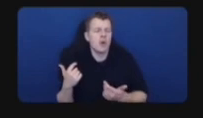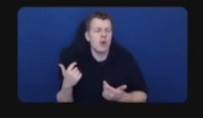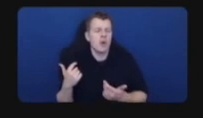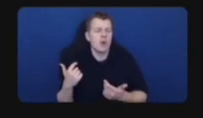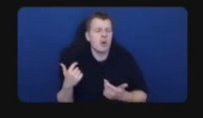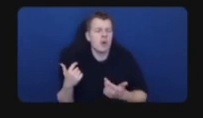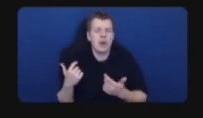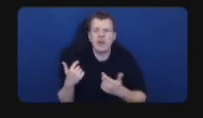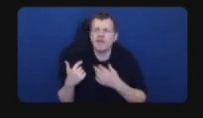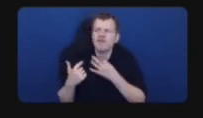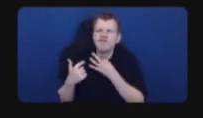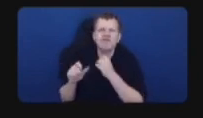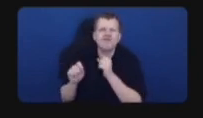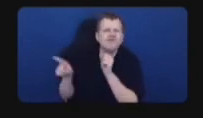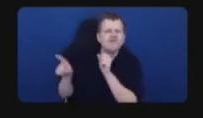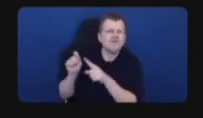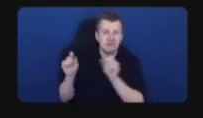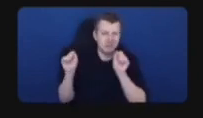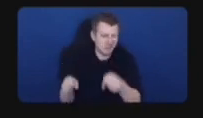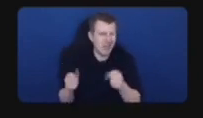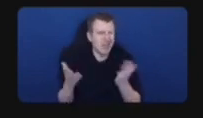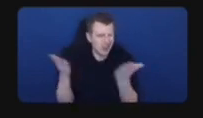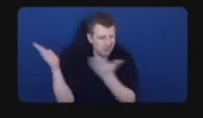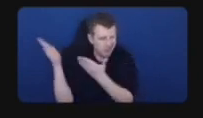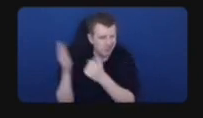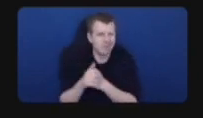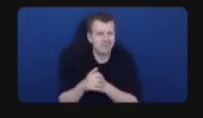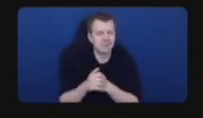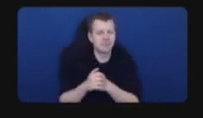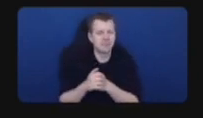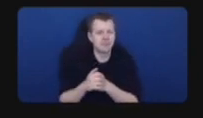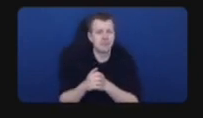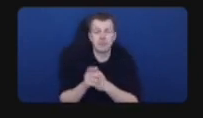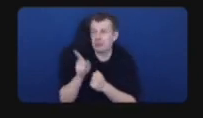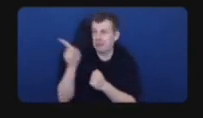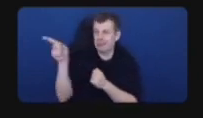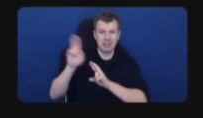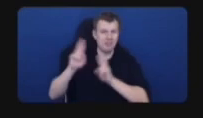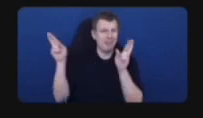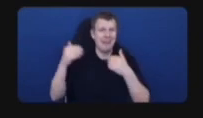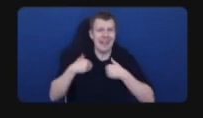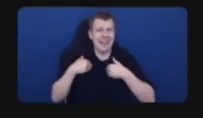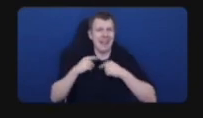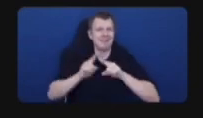215-685-5488。你们可以打电话来问问题。